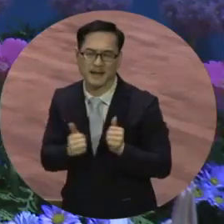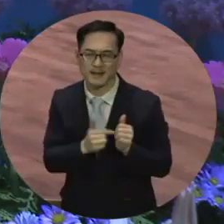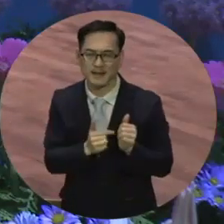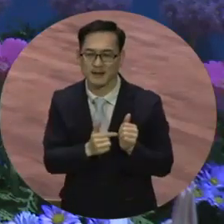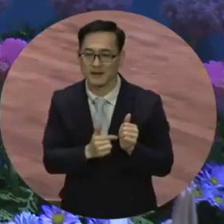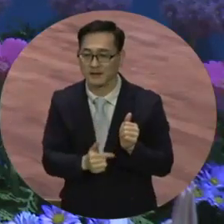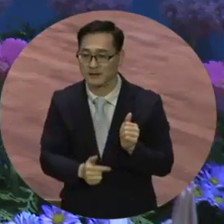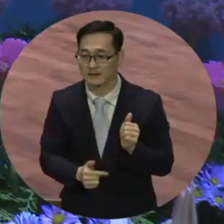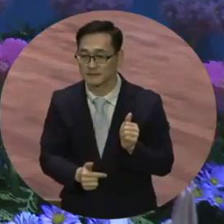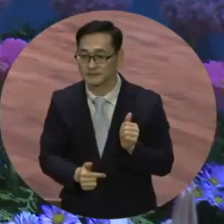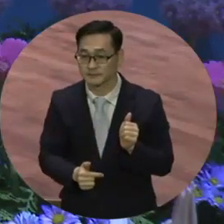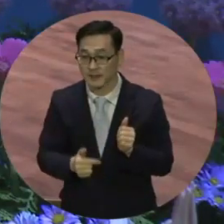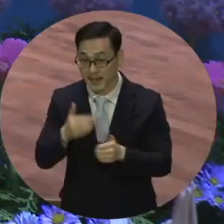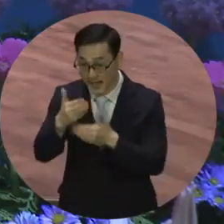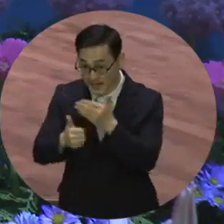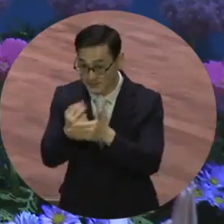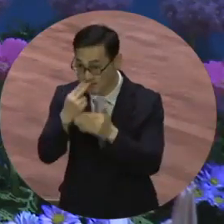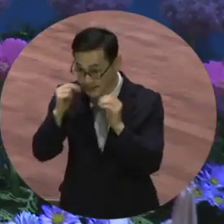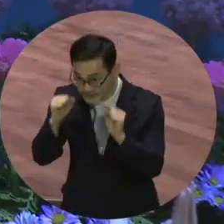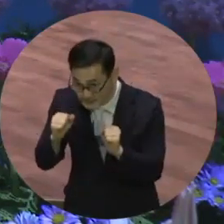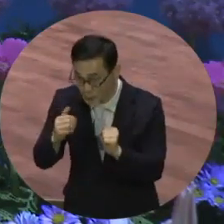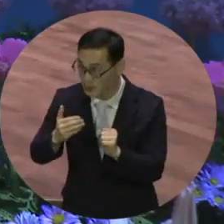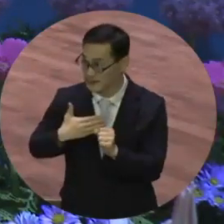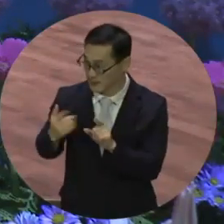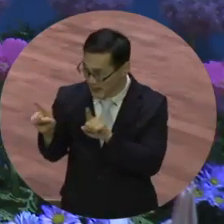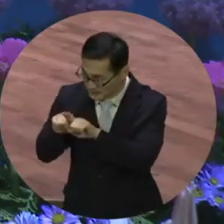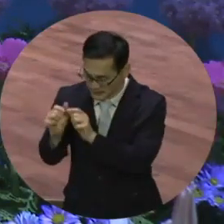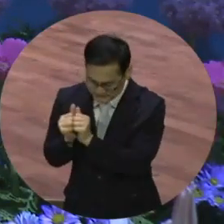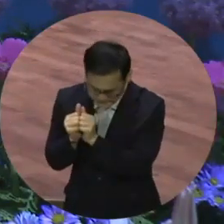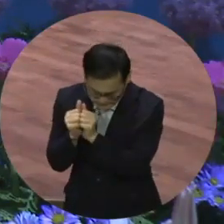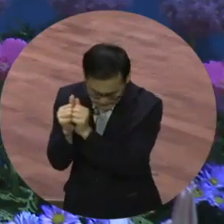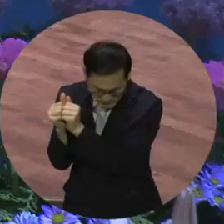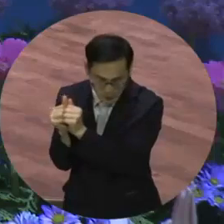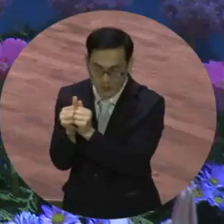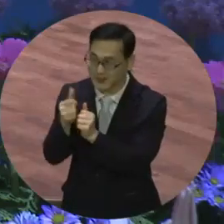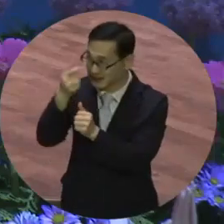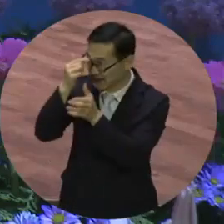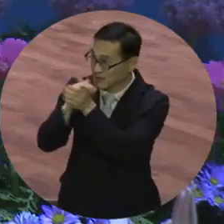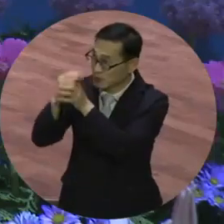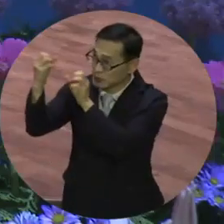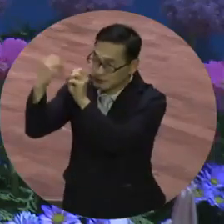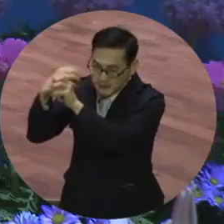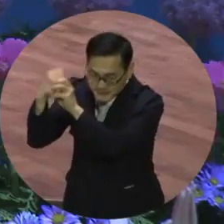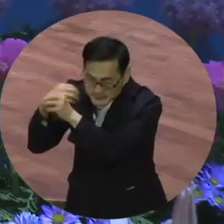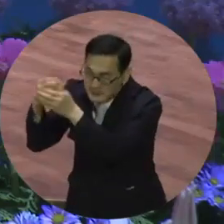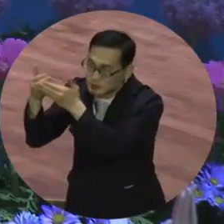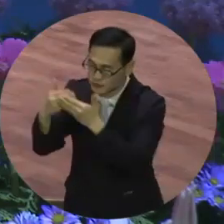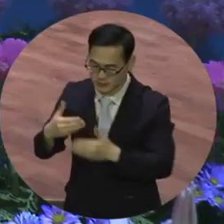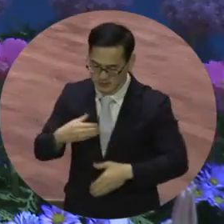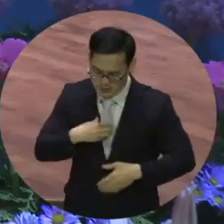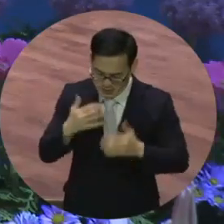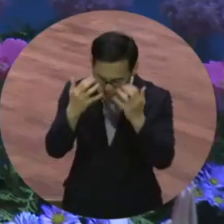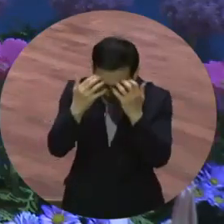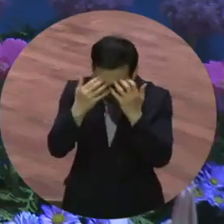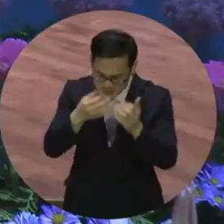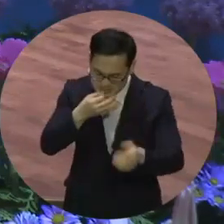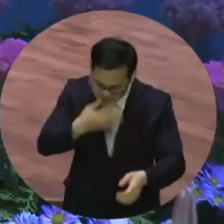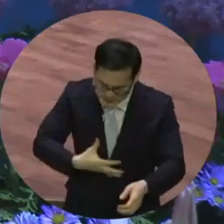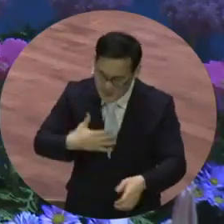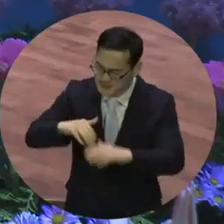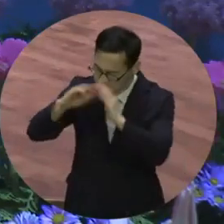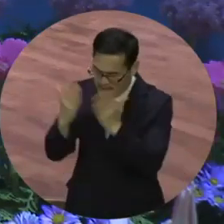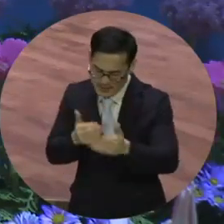살아계시고 하나님께서 나와 함께 계시고 하나님이 내 기도를 들어주셔서 하나님이 위기와 어려움을 이기게 하신